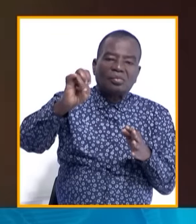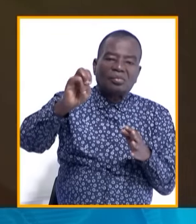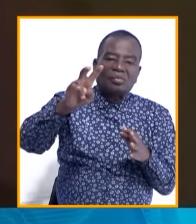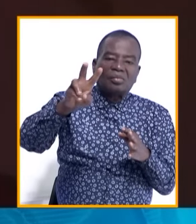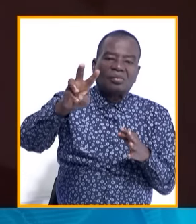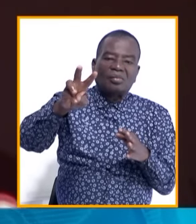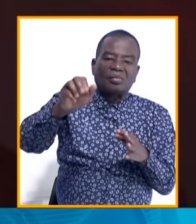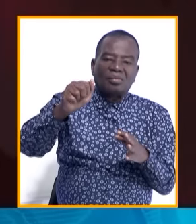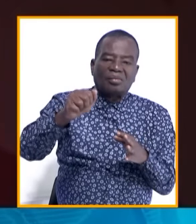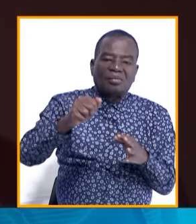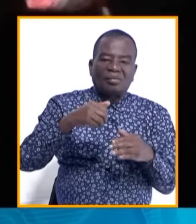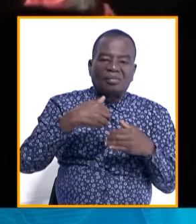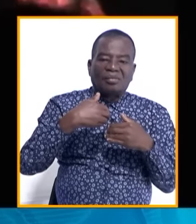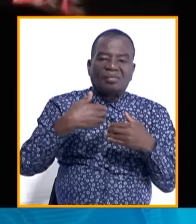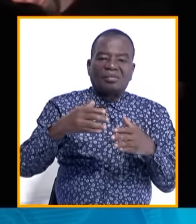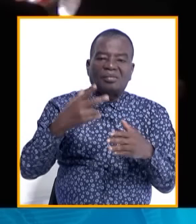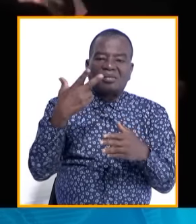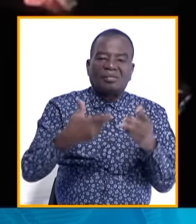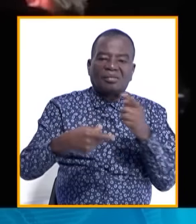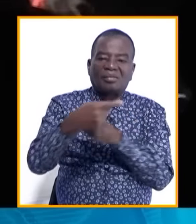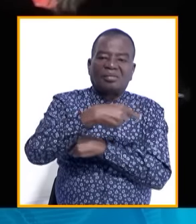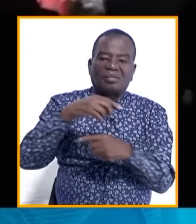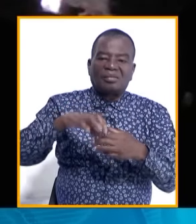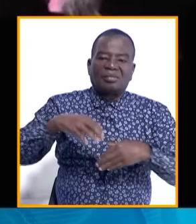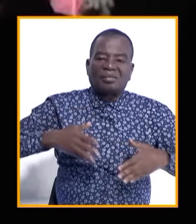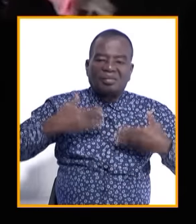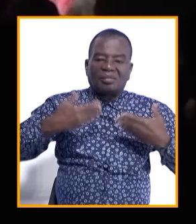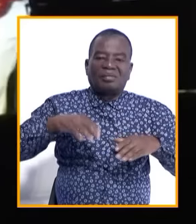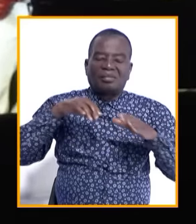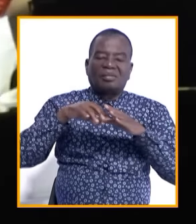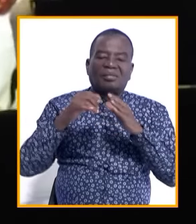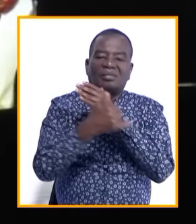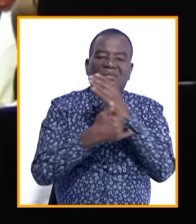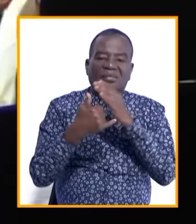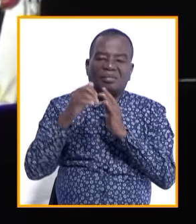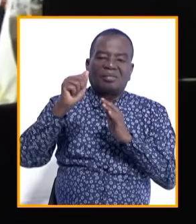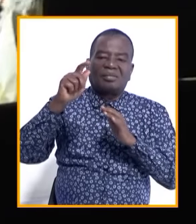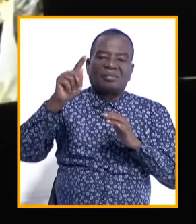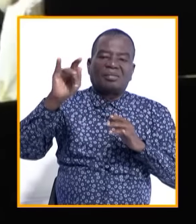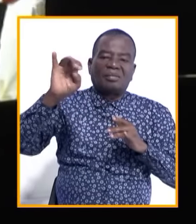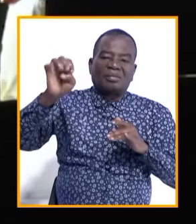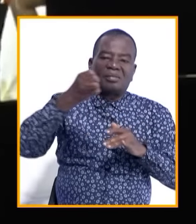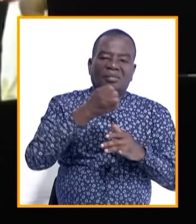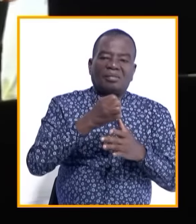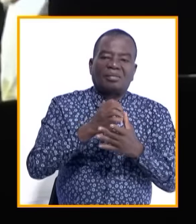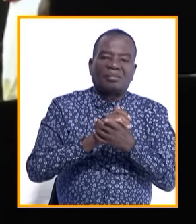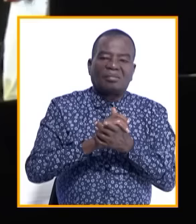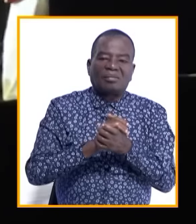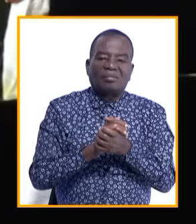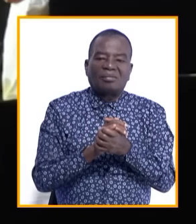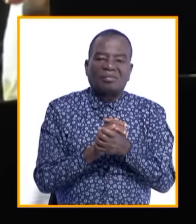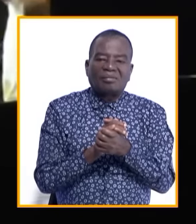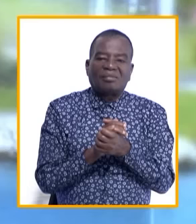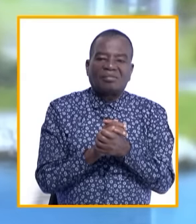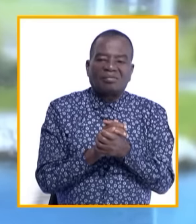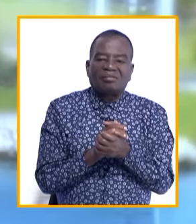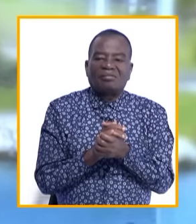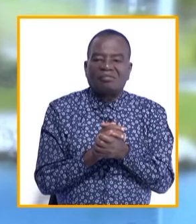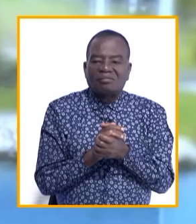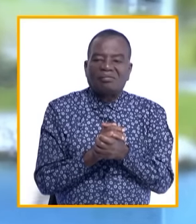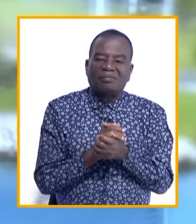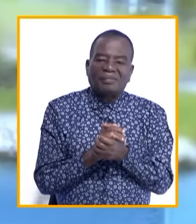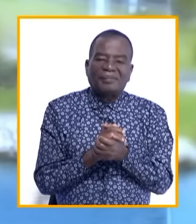Mewé, la tête d'affiche, et son orchestre ont refermé en beauté ces trois jours de réjouissance en pays Aké.